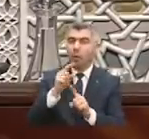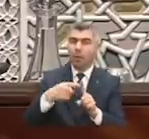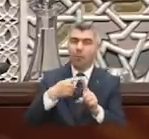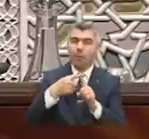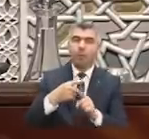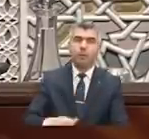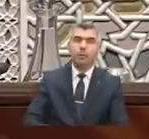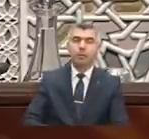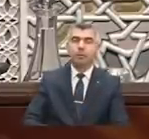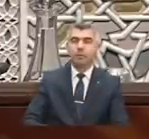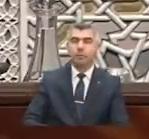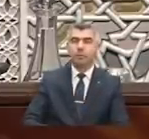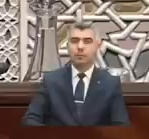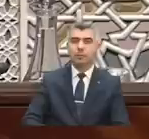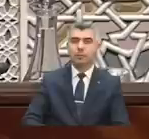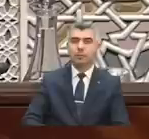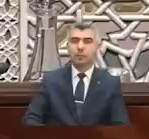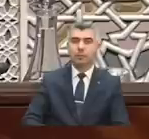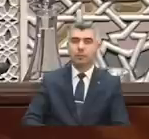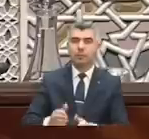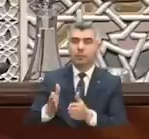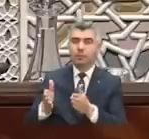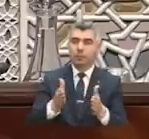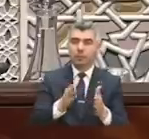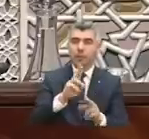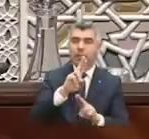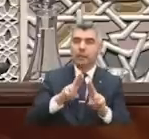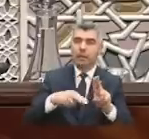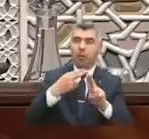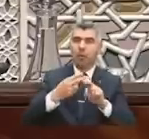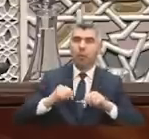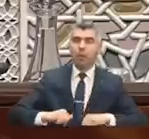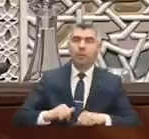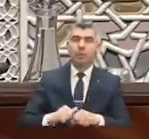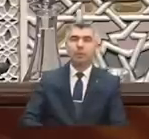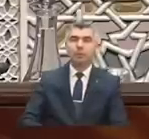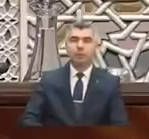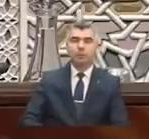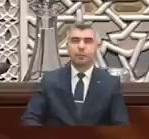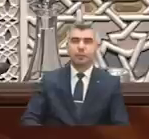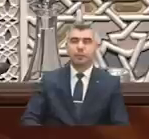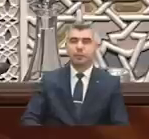في الموضوع لا يبدو الرد لكم سيد الوزير